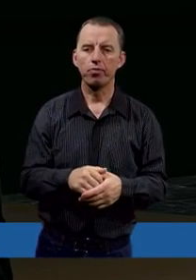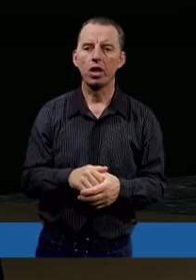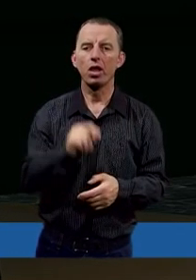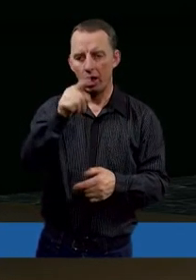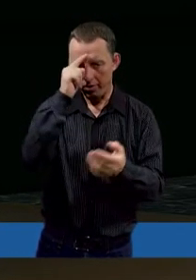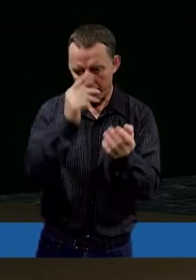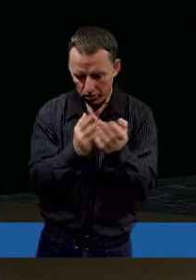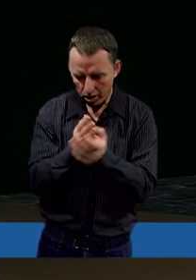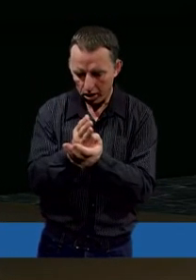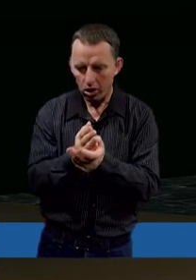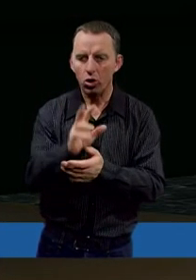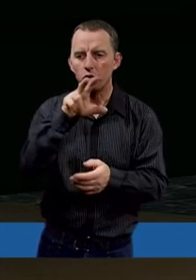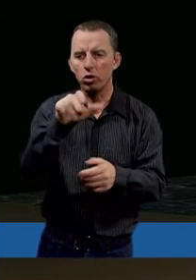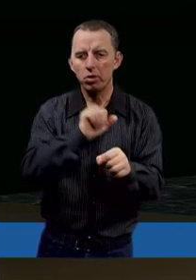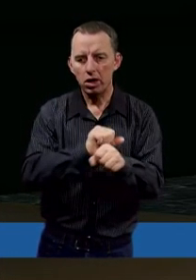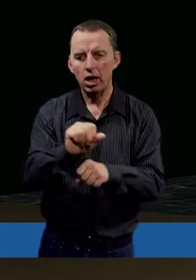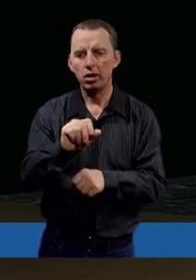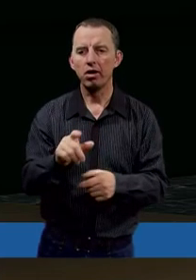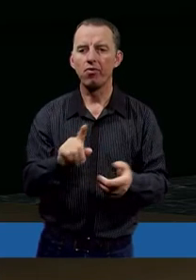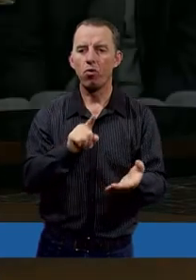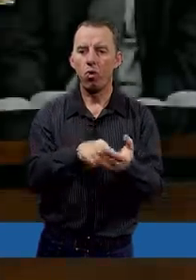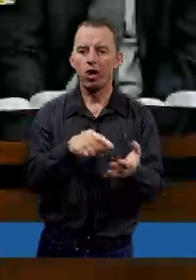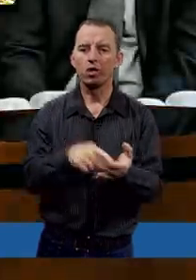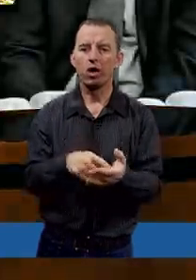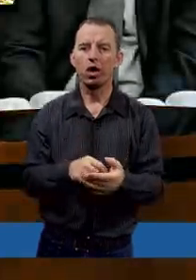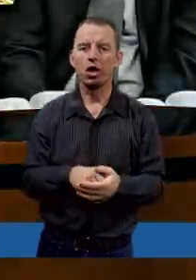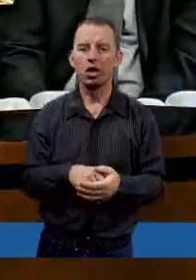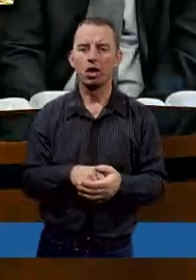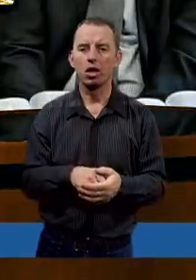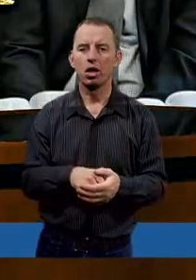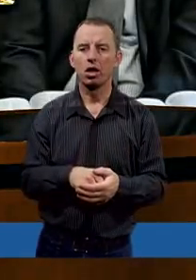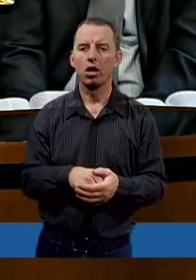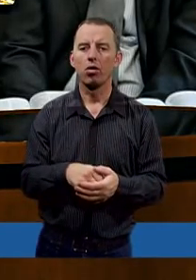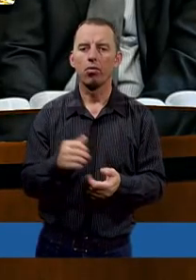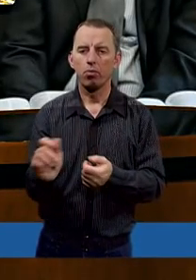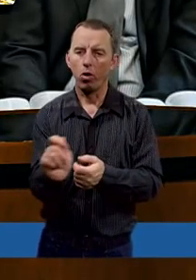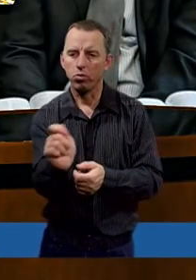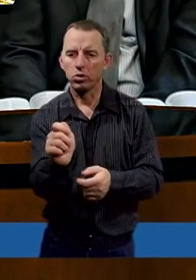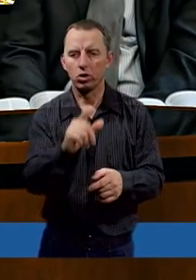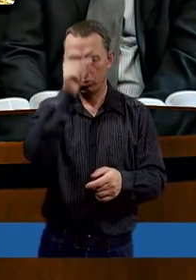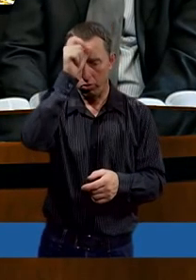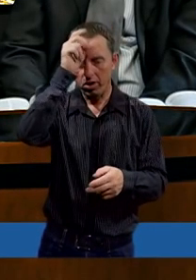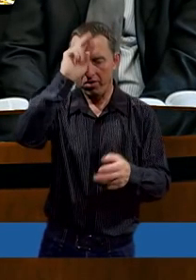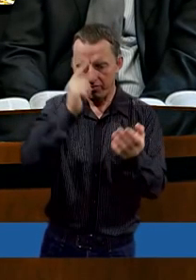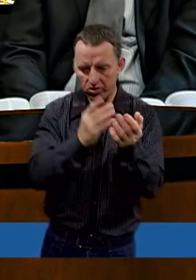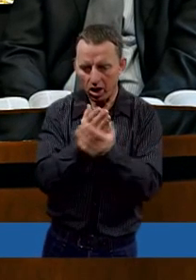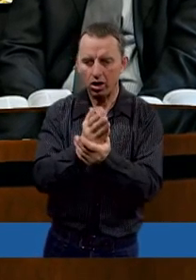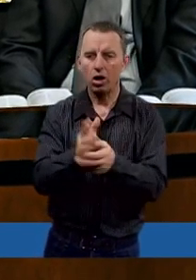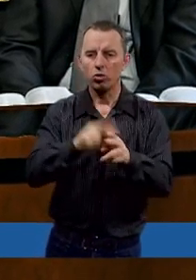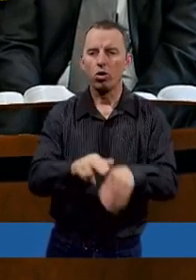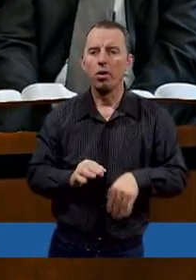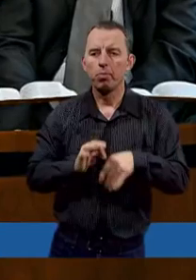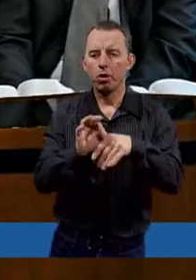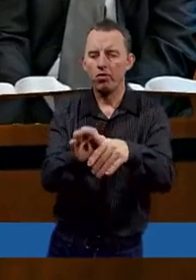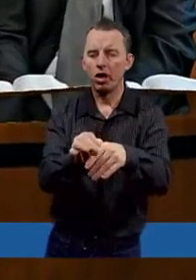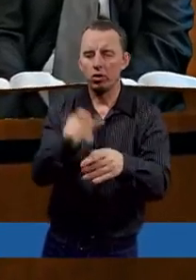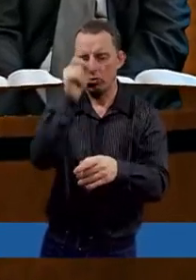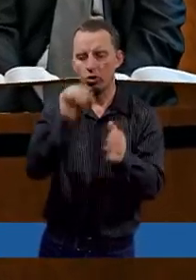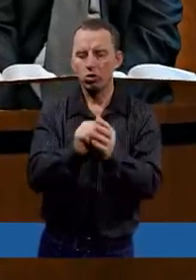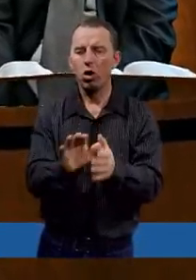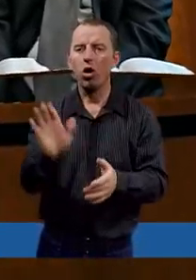I tu wiara jest tym, czym właśnie jakby podtrzymuje człowieka, i wiara to jest tym czy, co prowadzi człowieka do